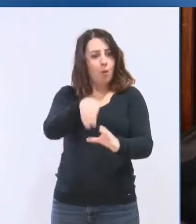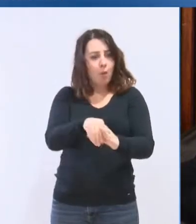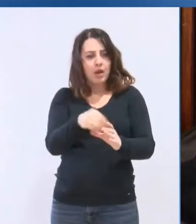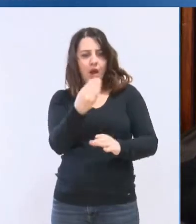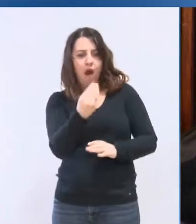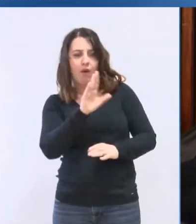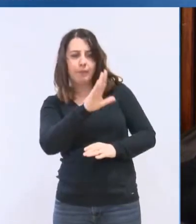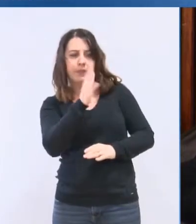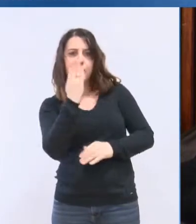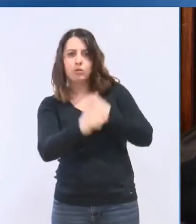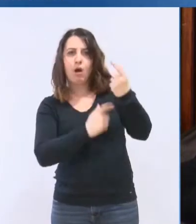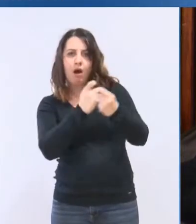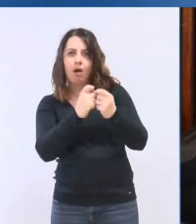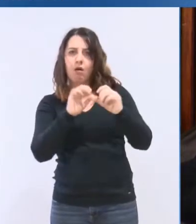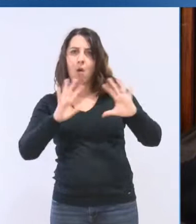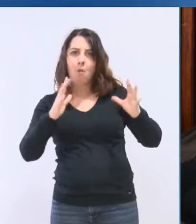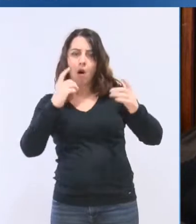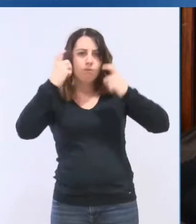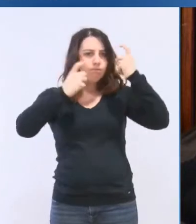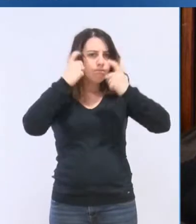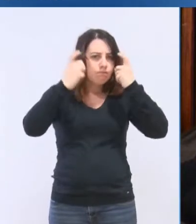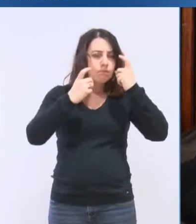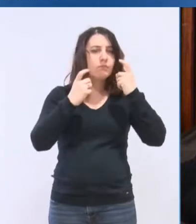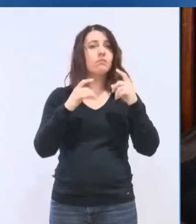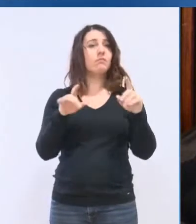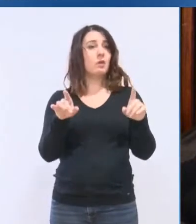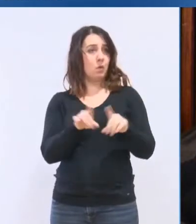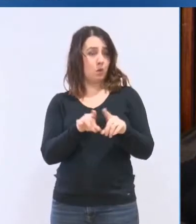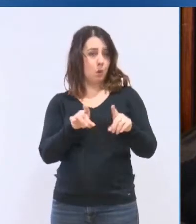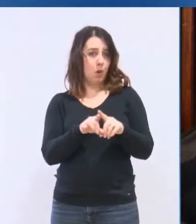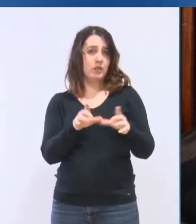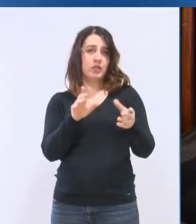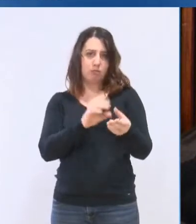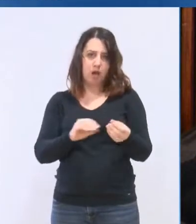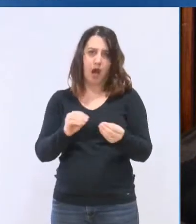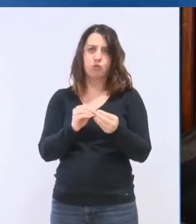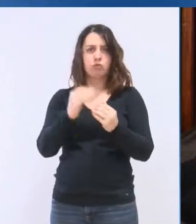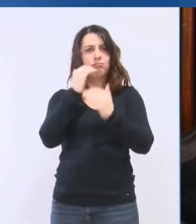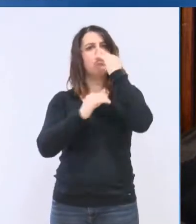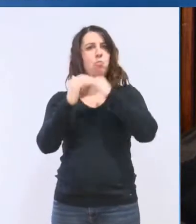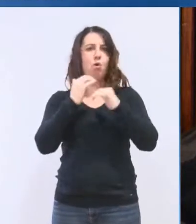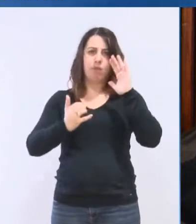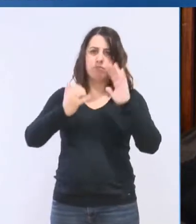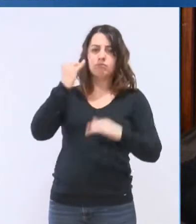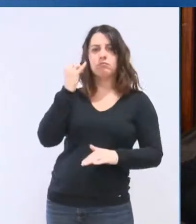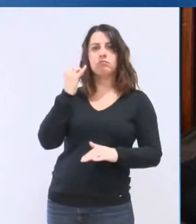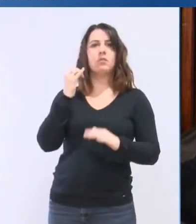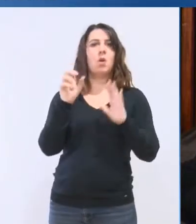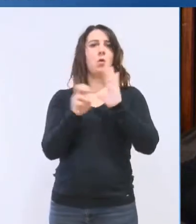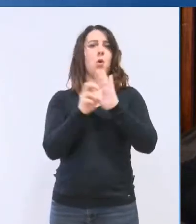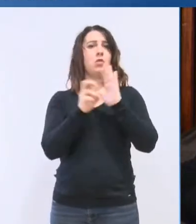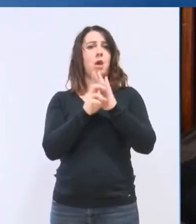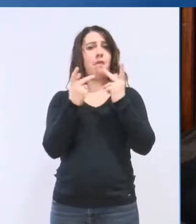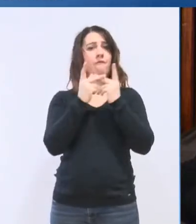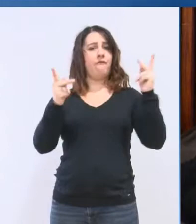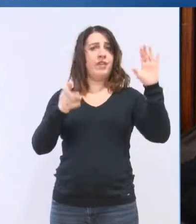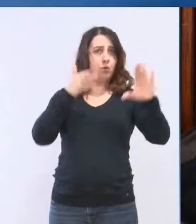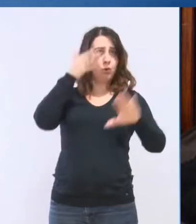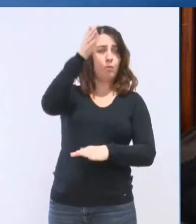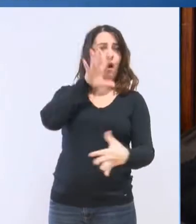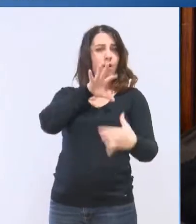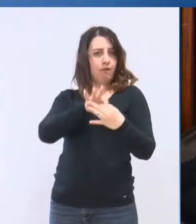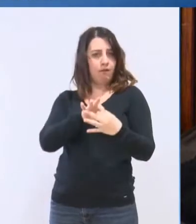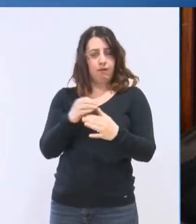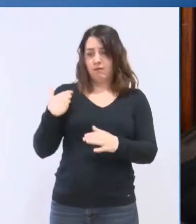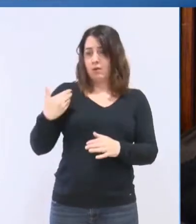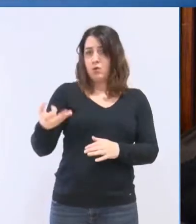l'enfant? Enfin, vous avez initié un programme, Grenoble, Ville de demain. Vous venez de clore